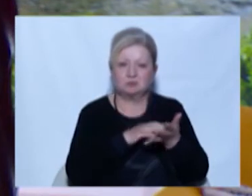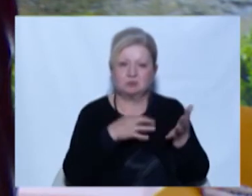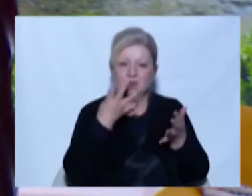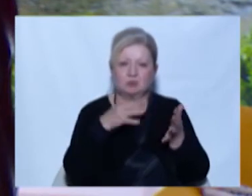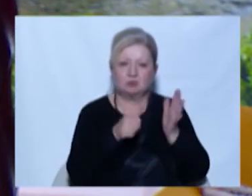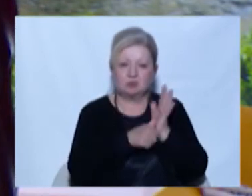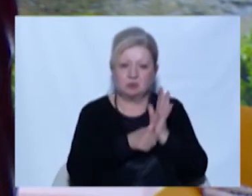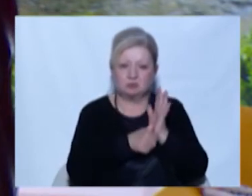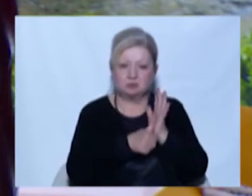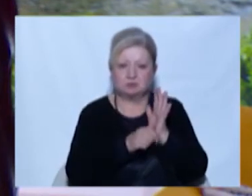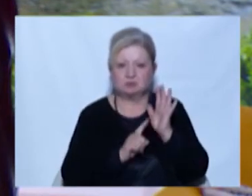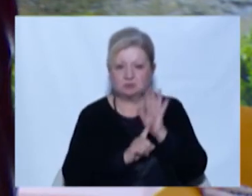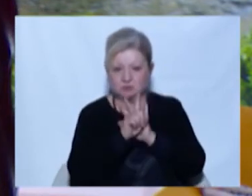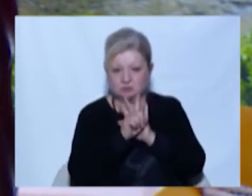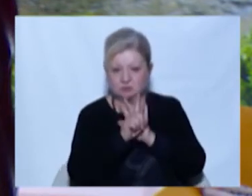1946 წლიდან